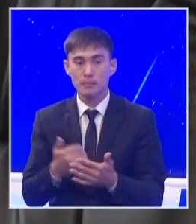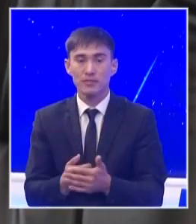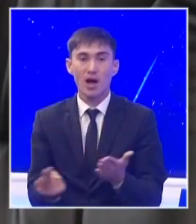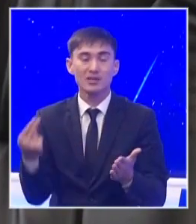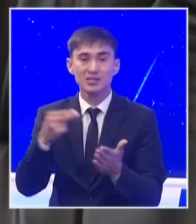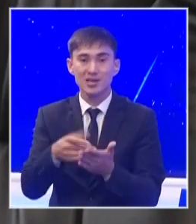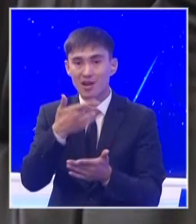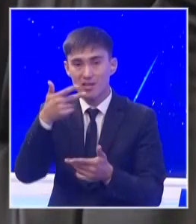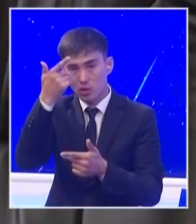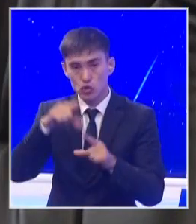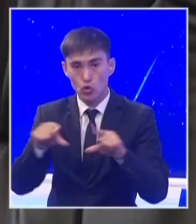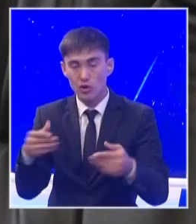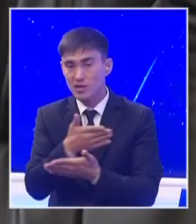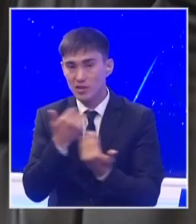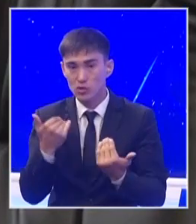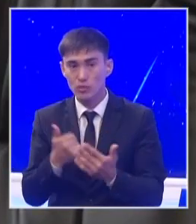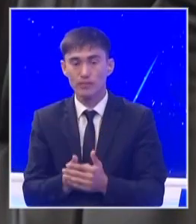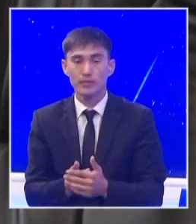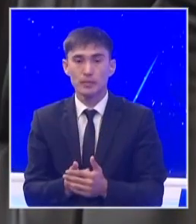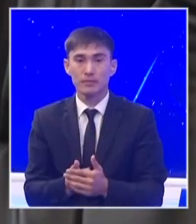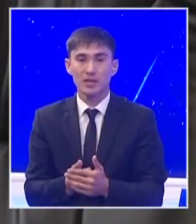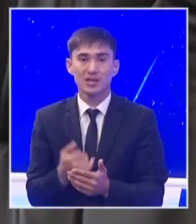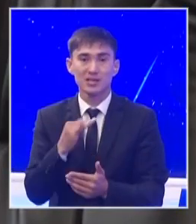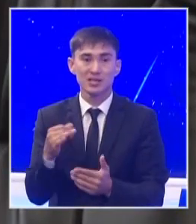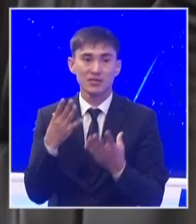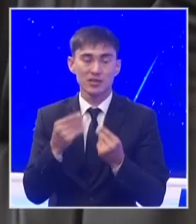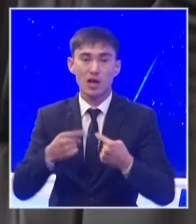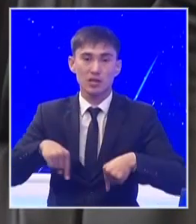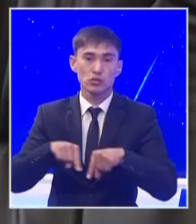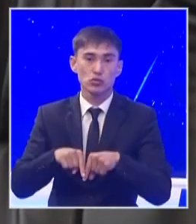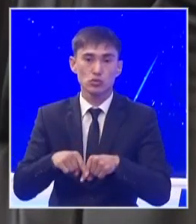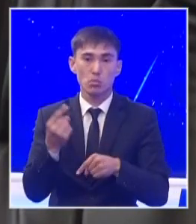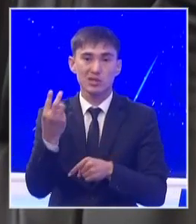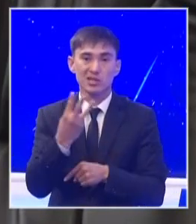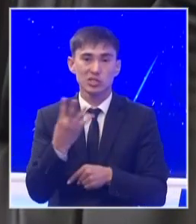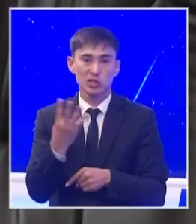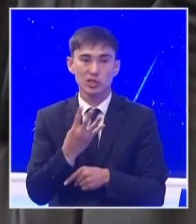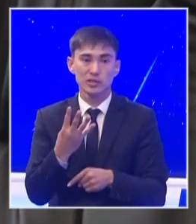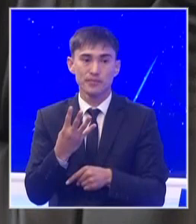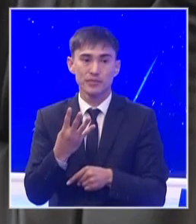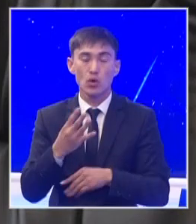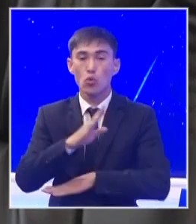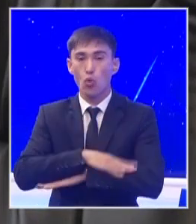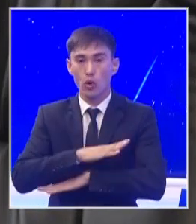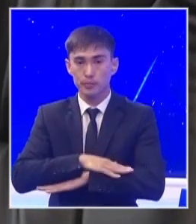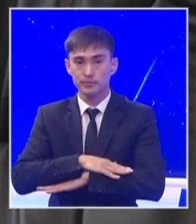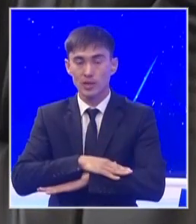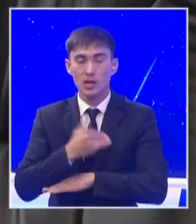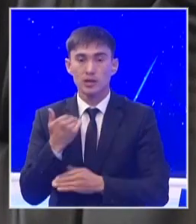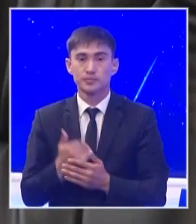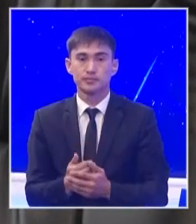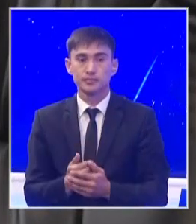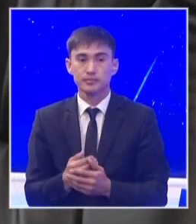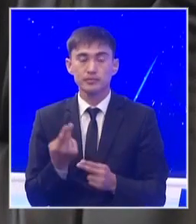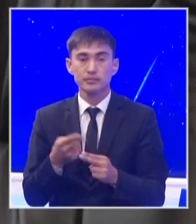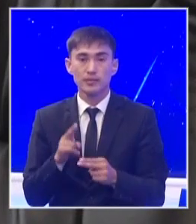в летней школе не ставятся, и в день организуются по 3-4 урока. То есть